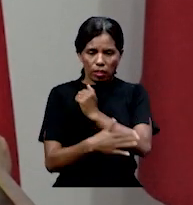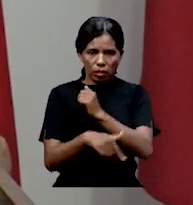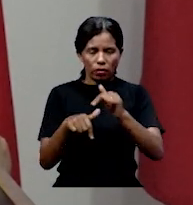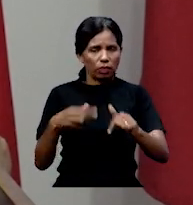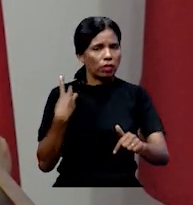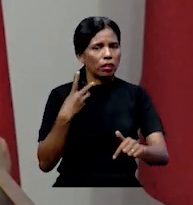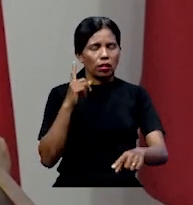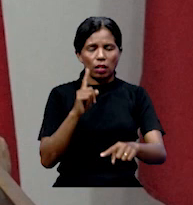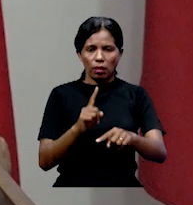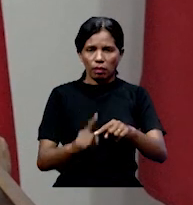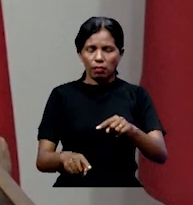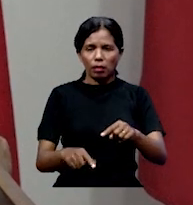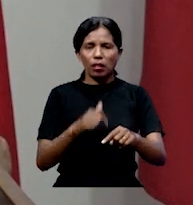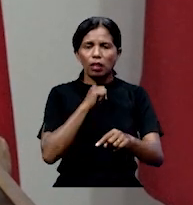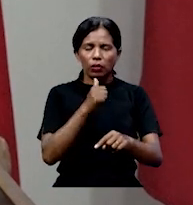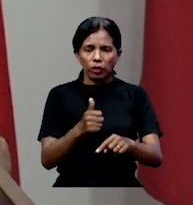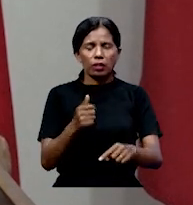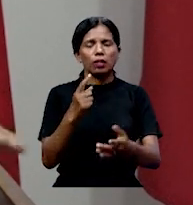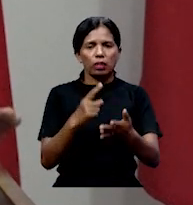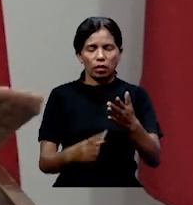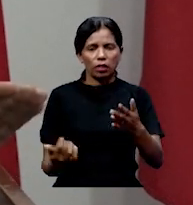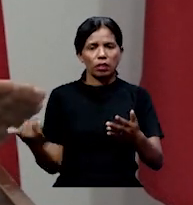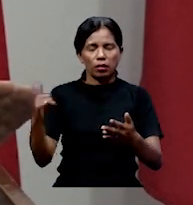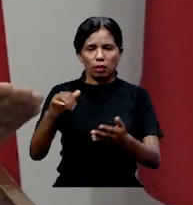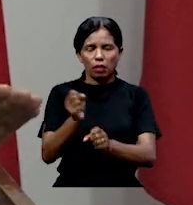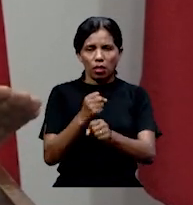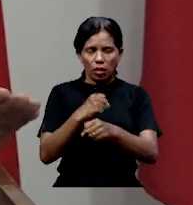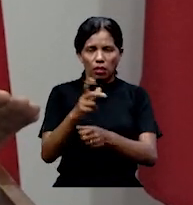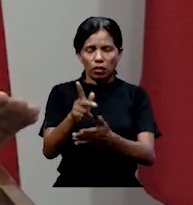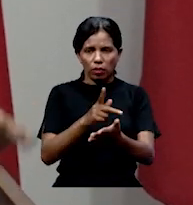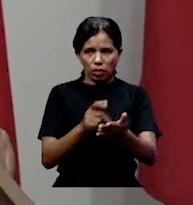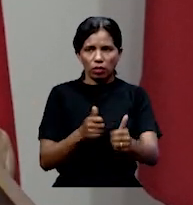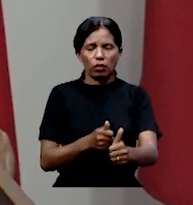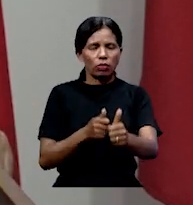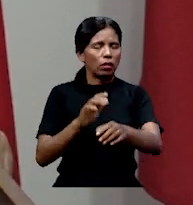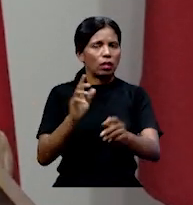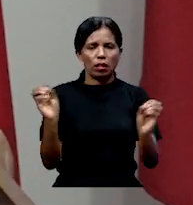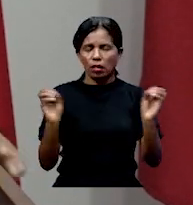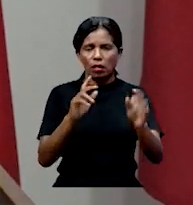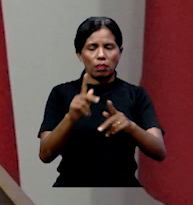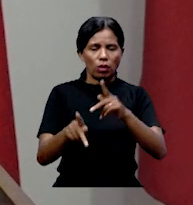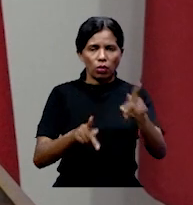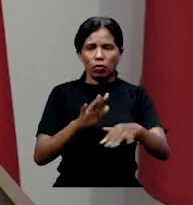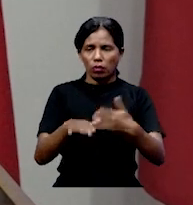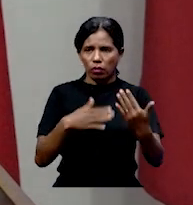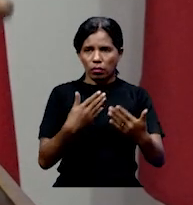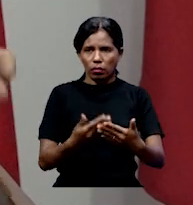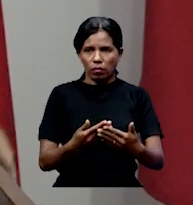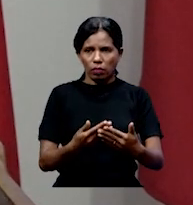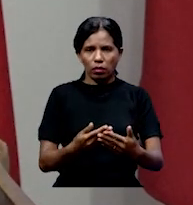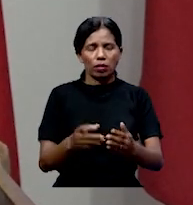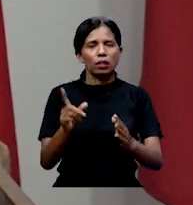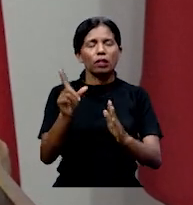a crivi si re. Si re deve commettere crimi, tu ira ne so tutto. Lei è mai idea raine che belle liuti a